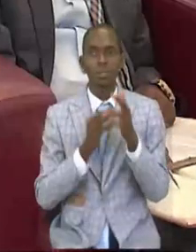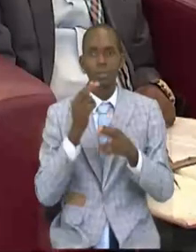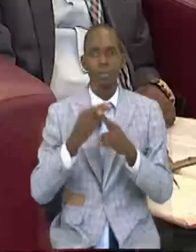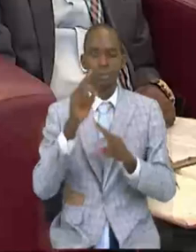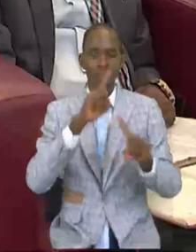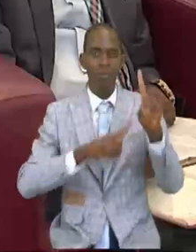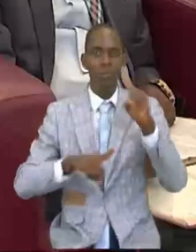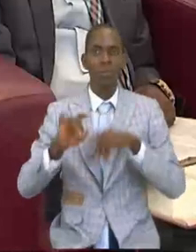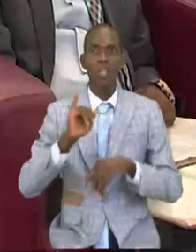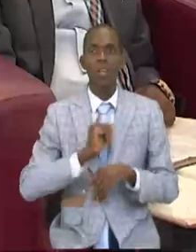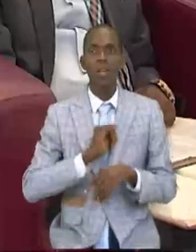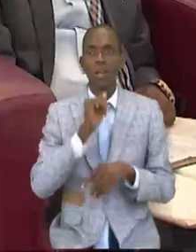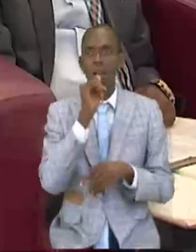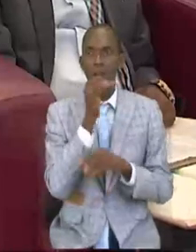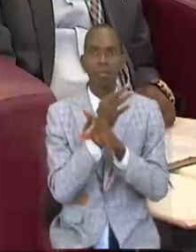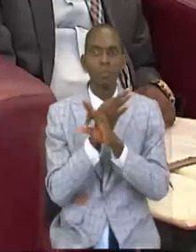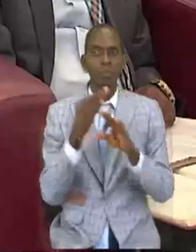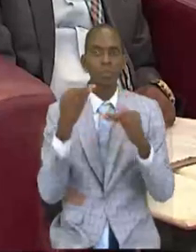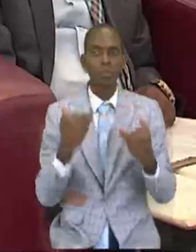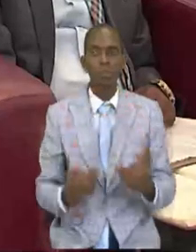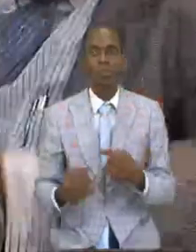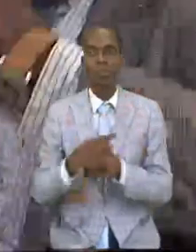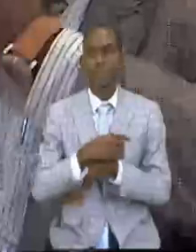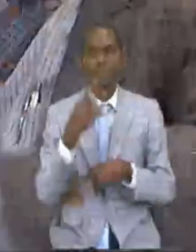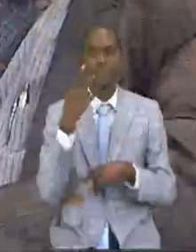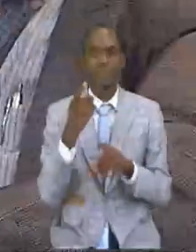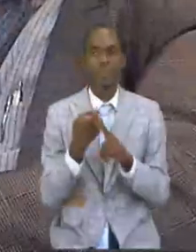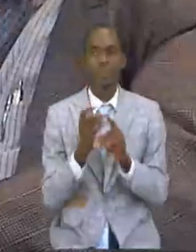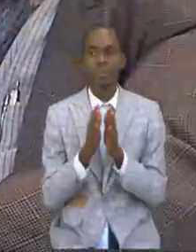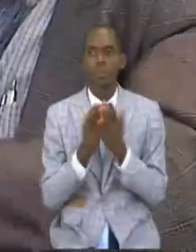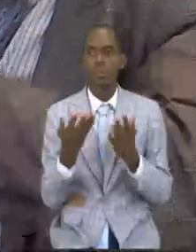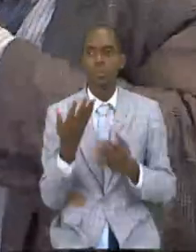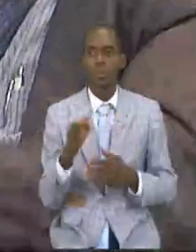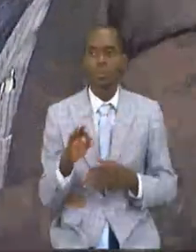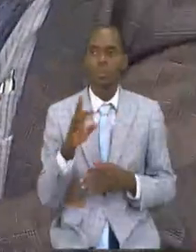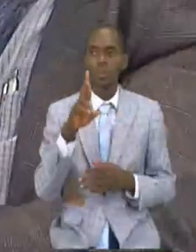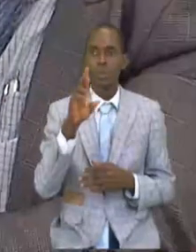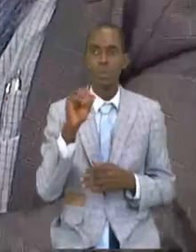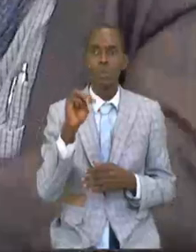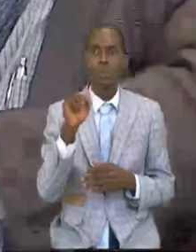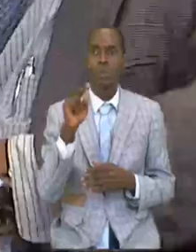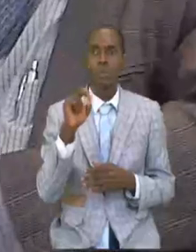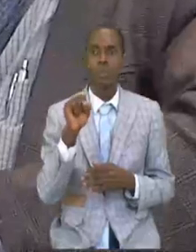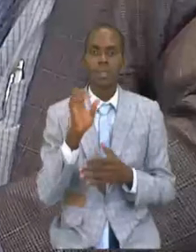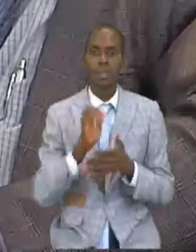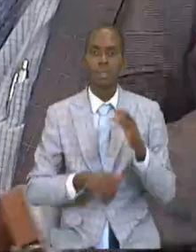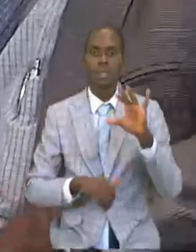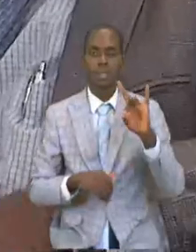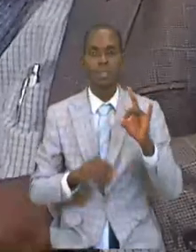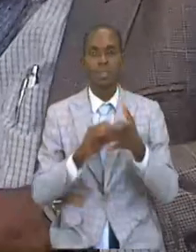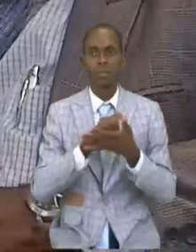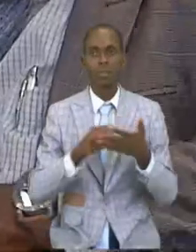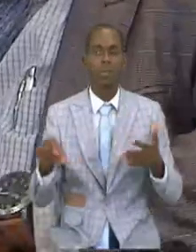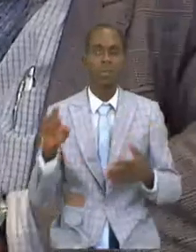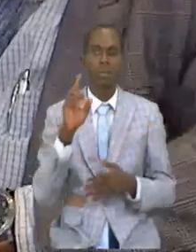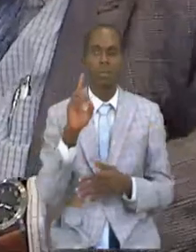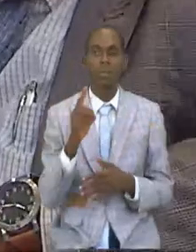suis affranchi ce jour. Romains chapitre 8, 1. Romains